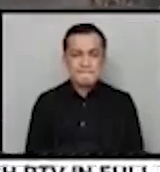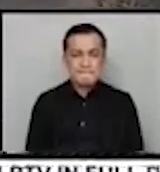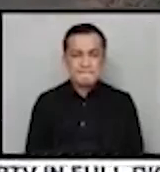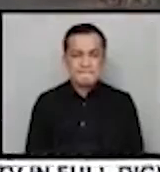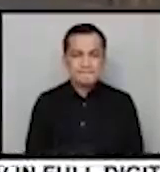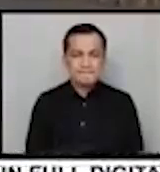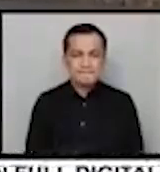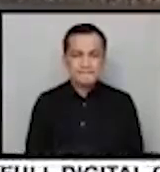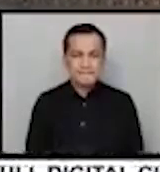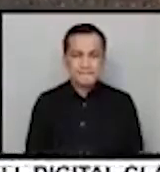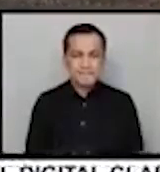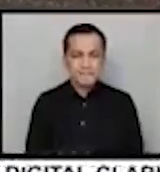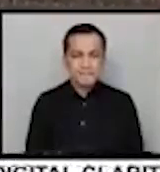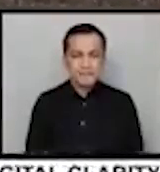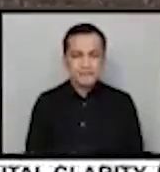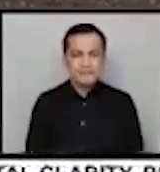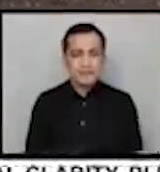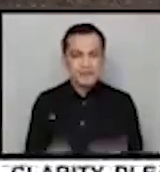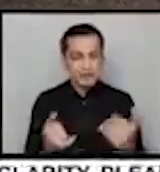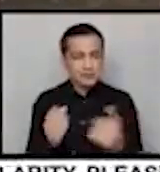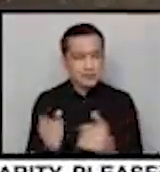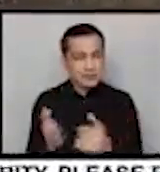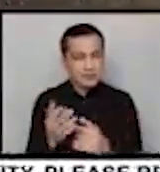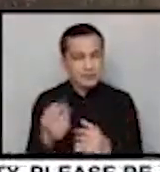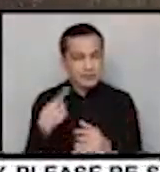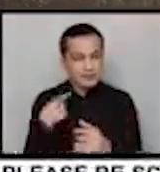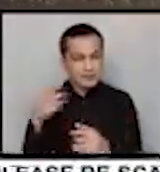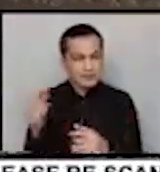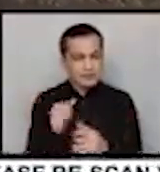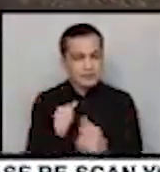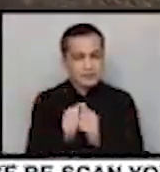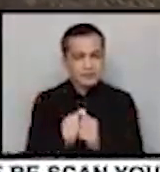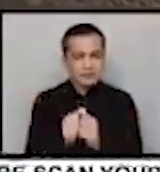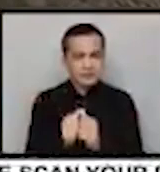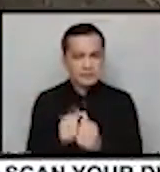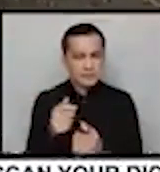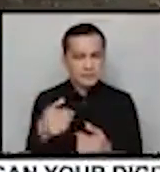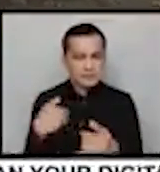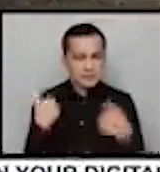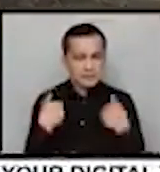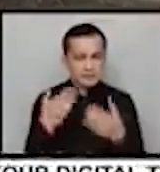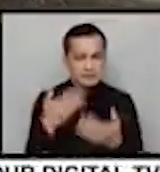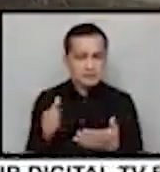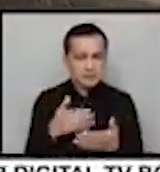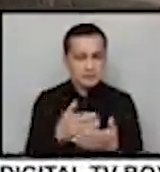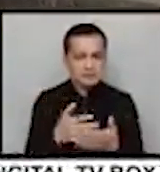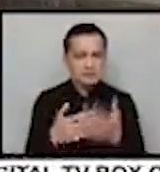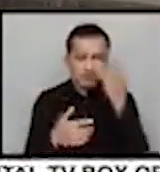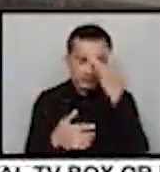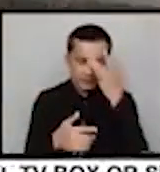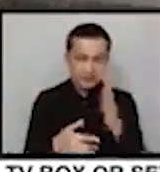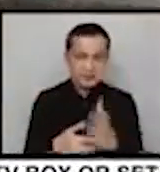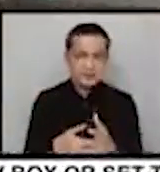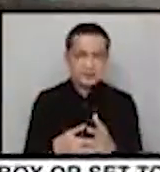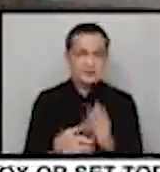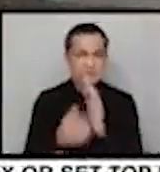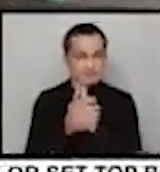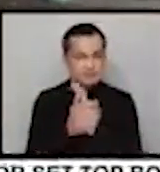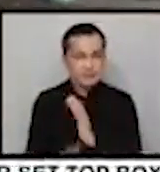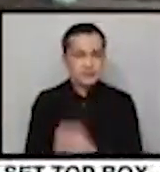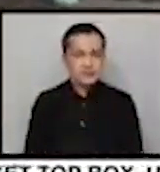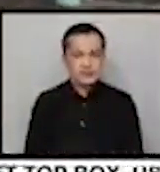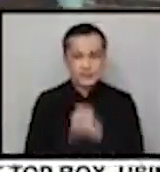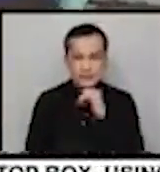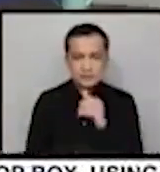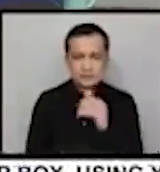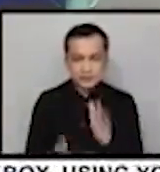Yan, ngayong umaga ay may makakasama tayong super young singer na super versatile and talented. Dahil hindi lang siya kumakanta,